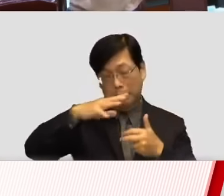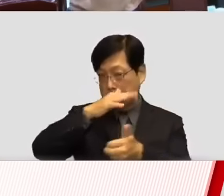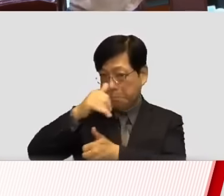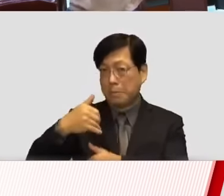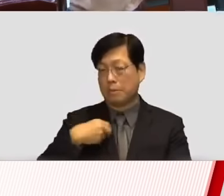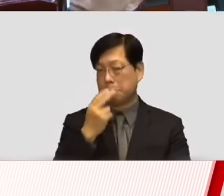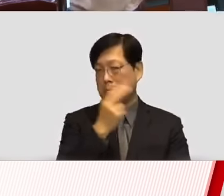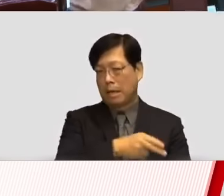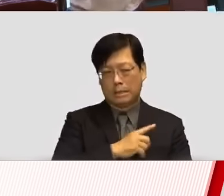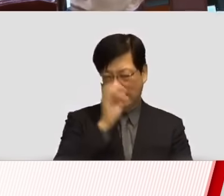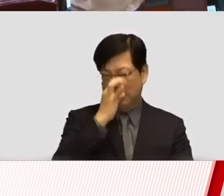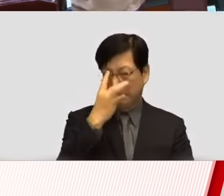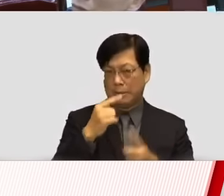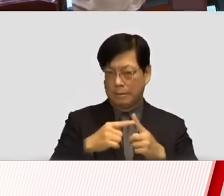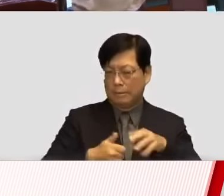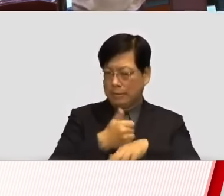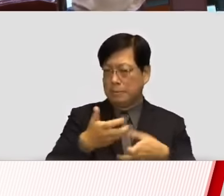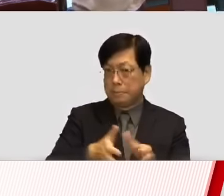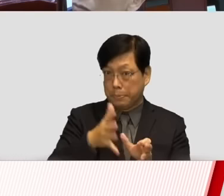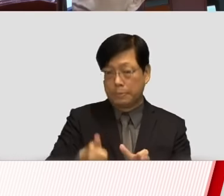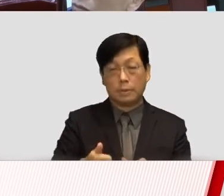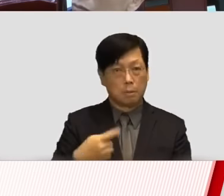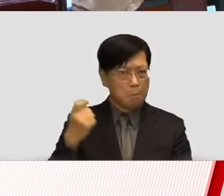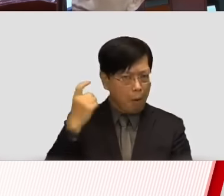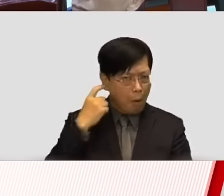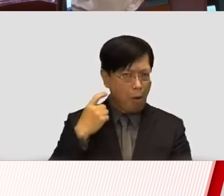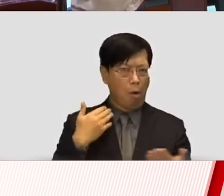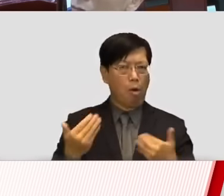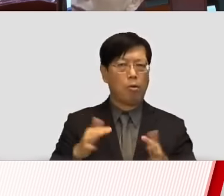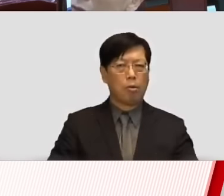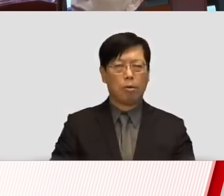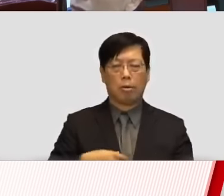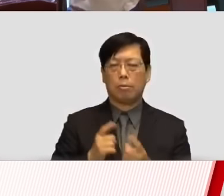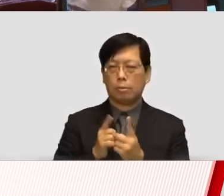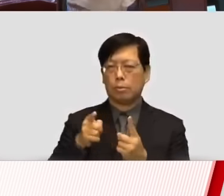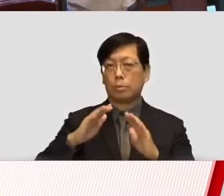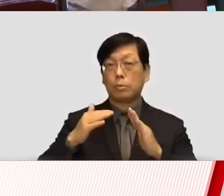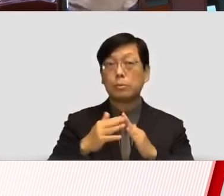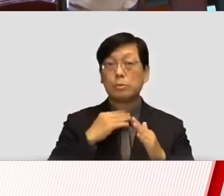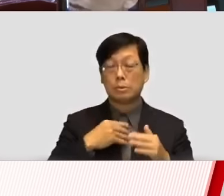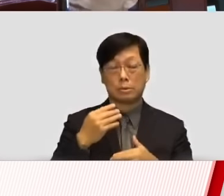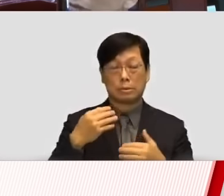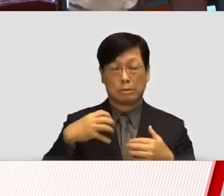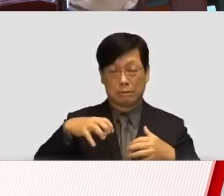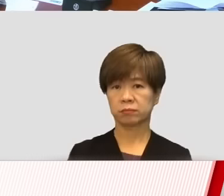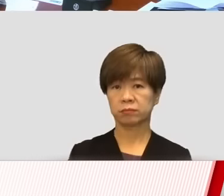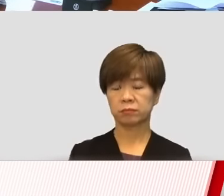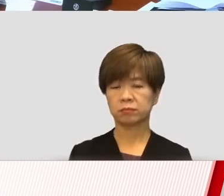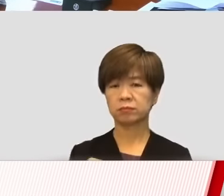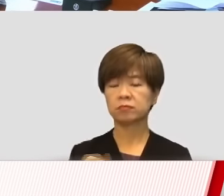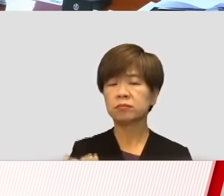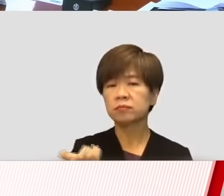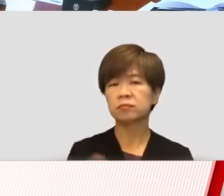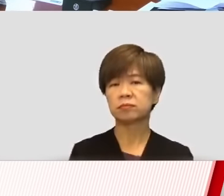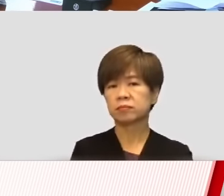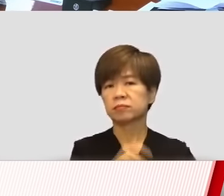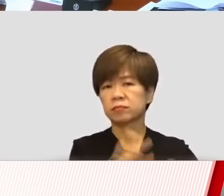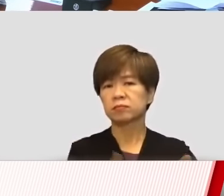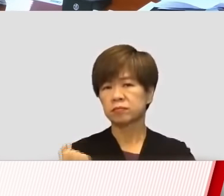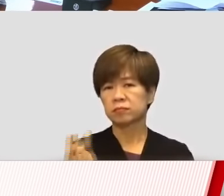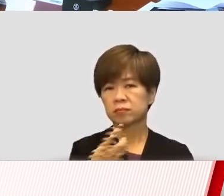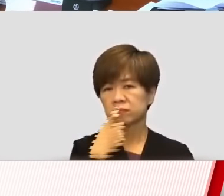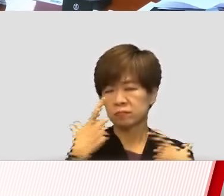要让执政党找不到人当部长，油盐在耳，我们不禁要令人对于国家机关未来运作感到忧心啊。 申请人的诉讼